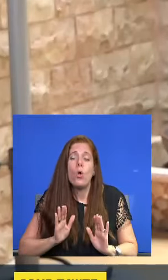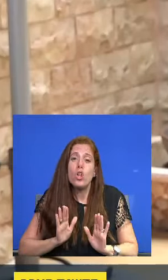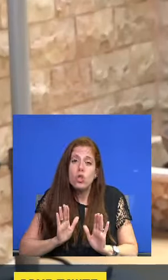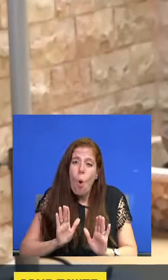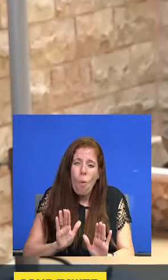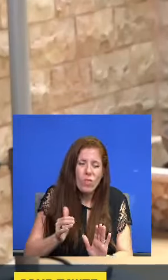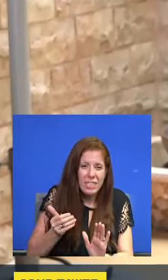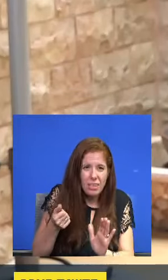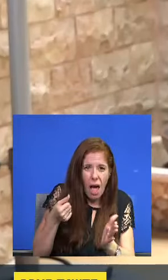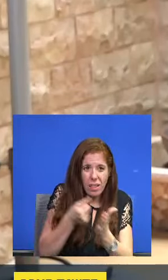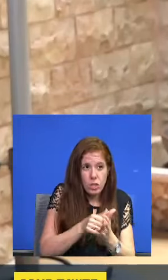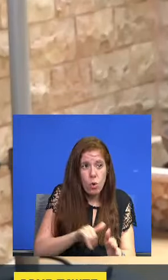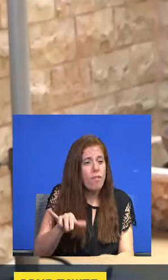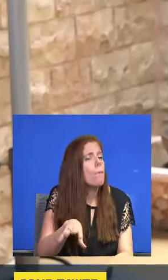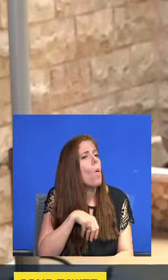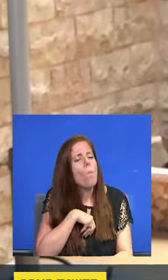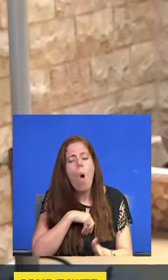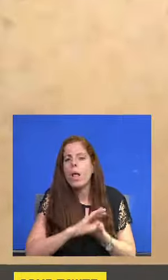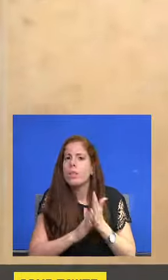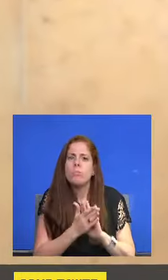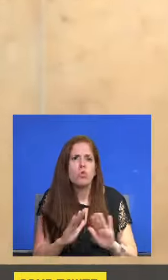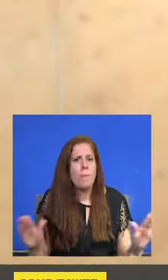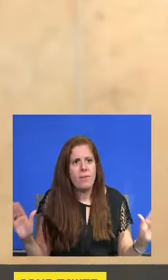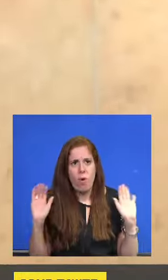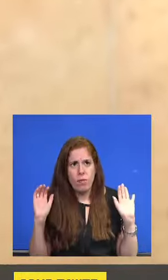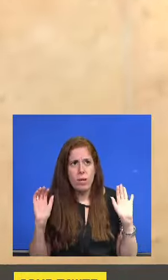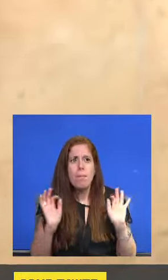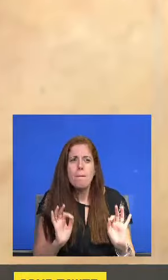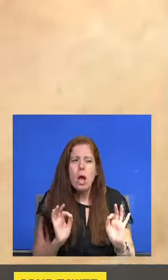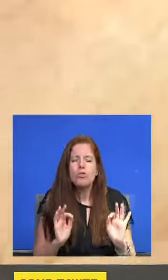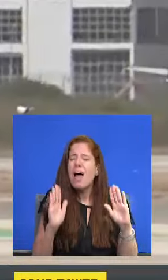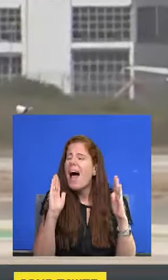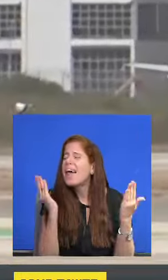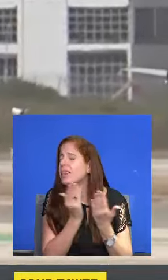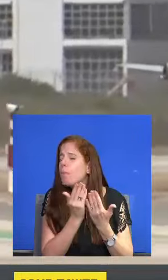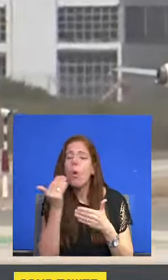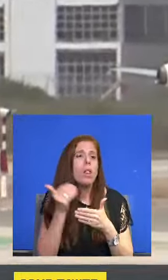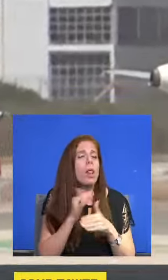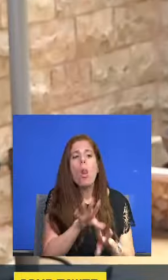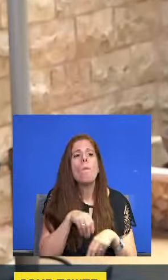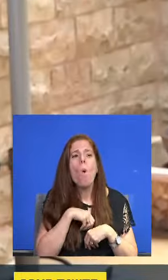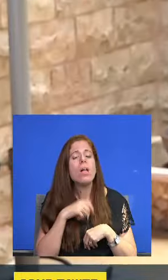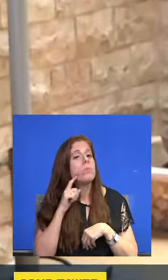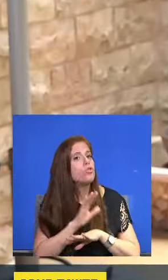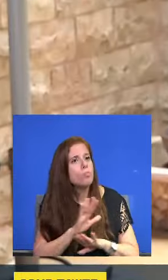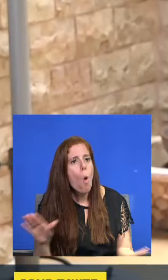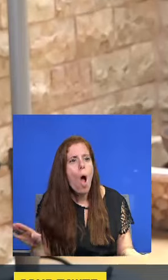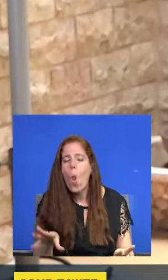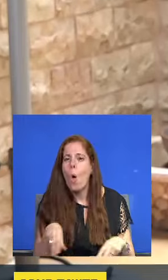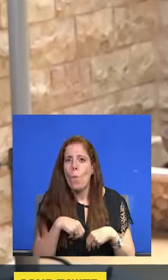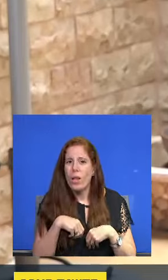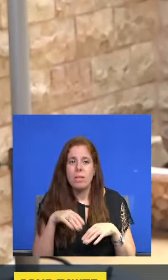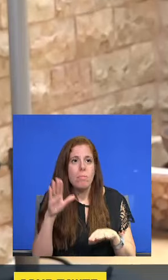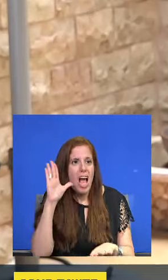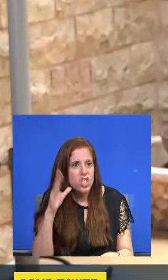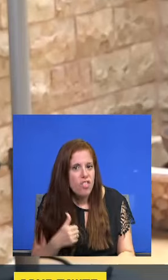הסוף, והם לא היו מוכנים בשום פנים ואופן. ממש אטימות מוחלטת. לא מוכנים לשמוע, לא מוכנים בכלל